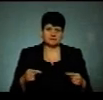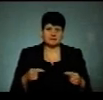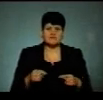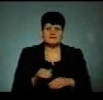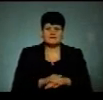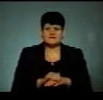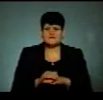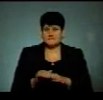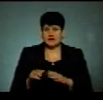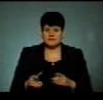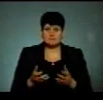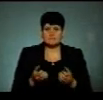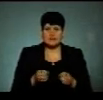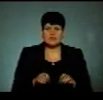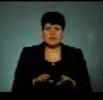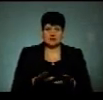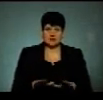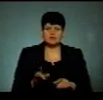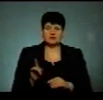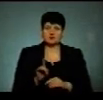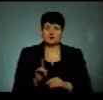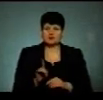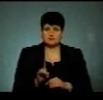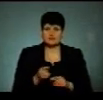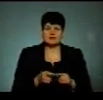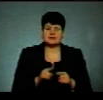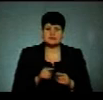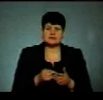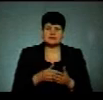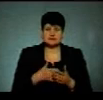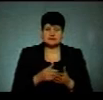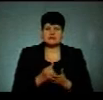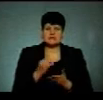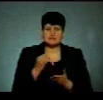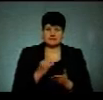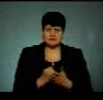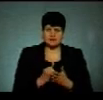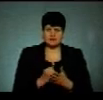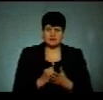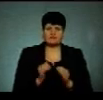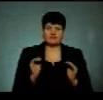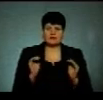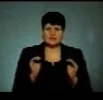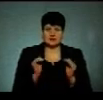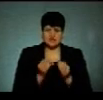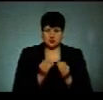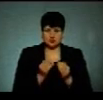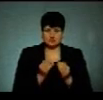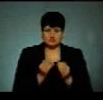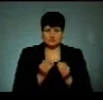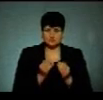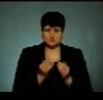інші фактори, прийняла рішення, що цей тариф, по-перше, затвердили в значно нижчому